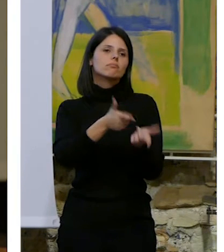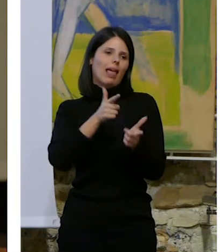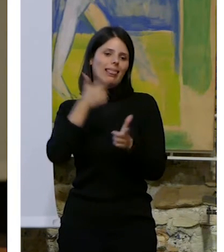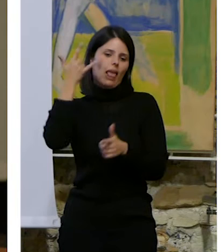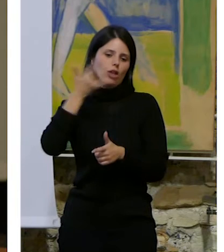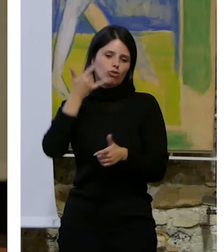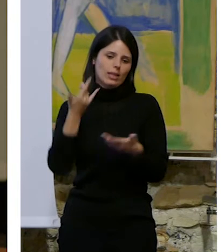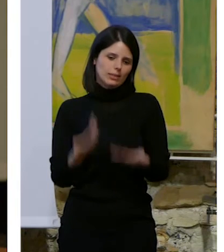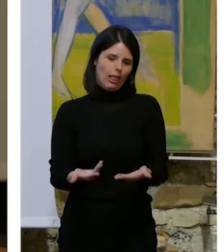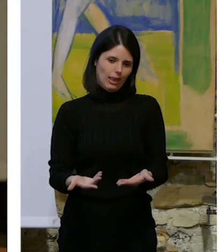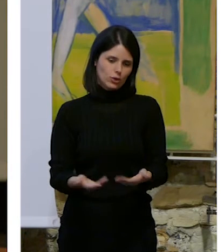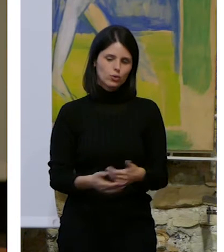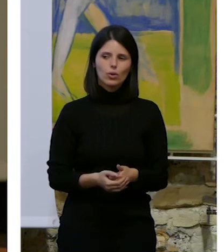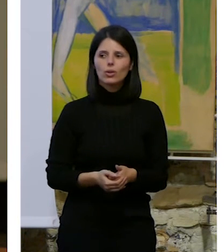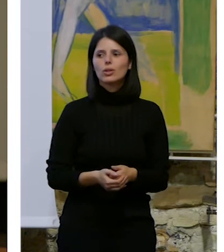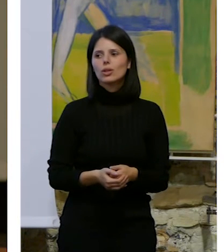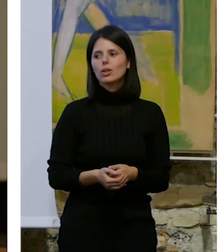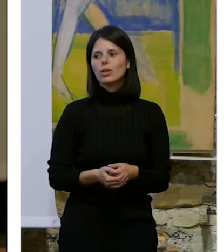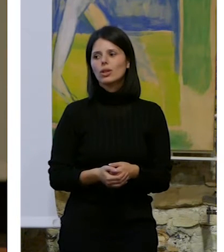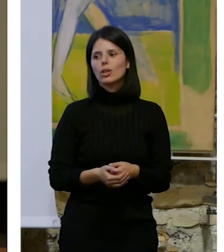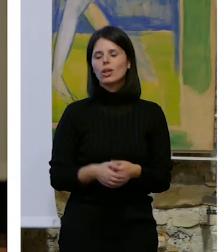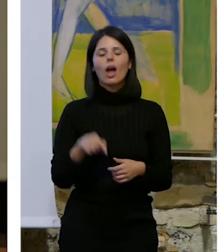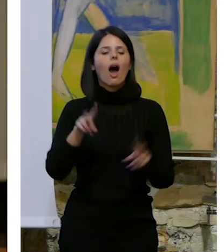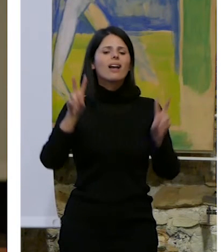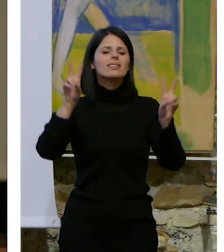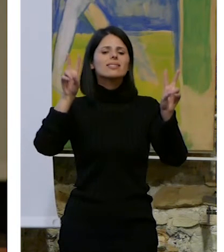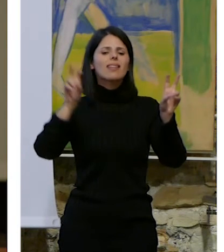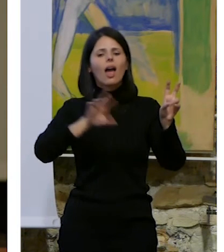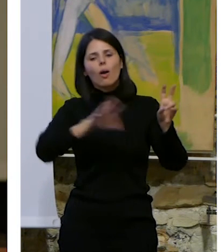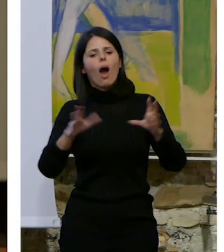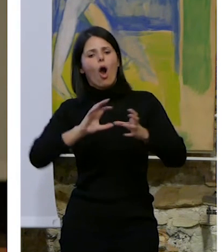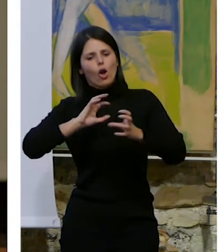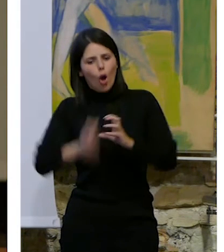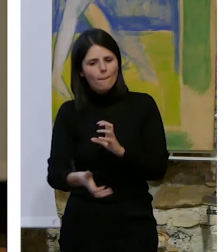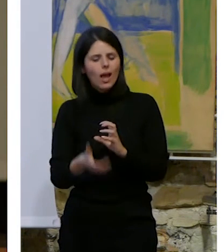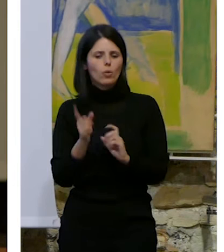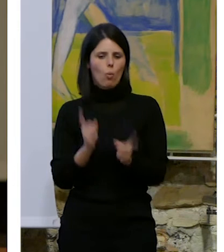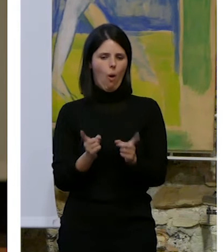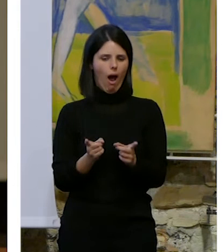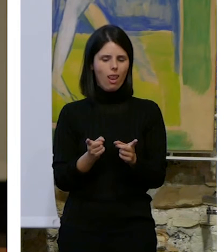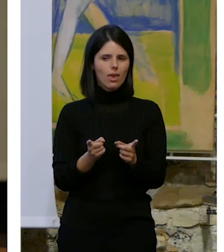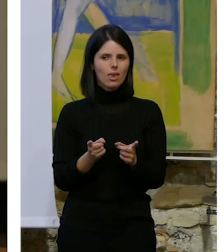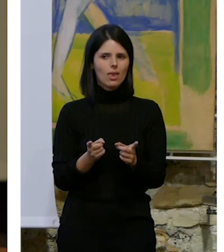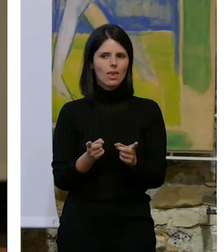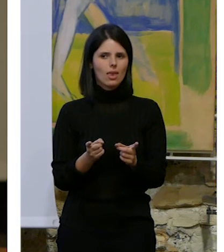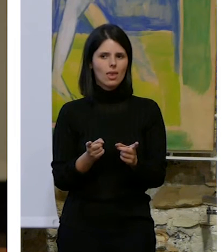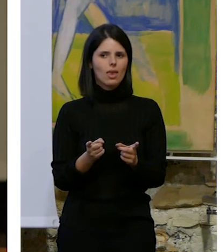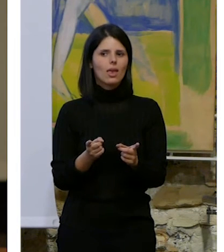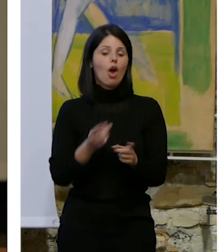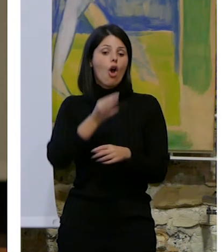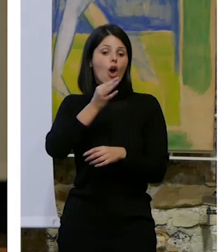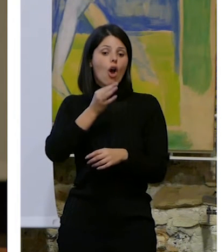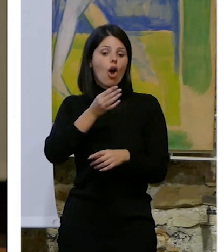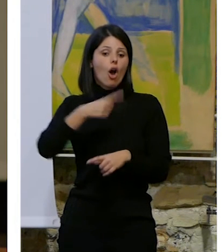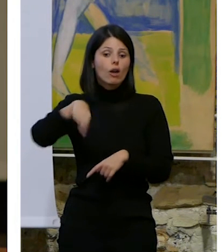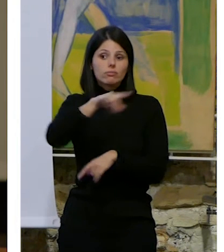attuale. Questo ci porta su un tema più complicato ancora, cioè adesso vi diverte se parliamo un po' di filosofia o vi